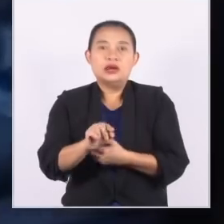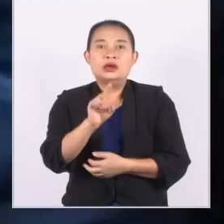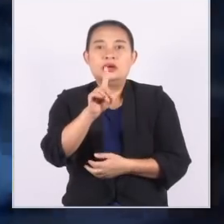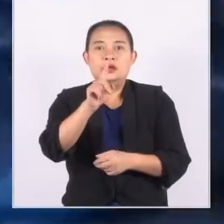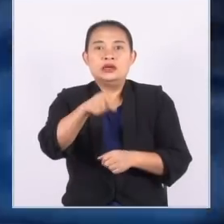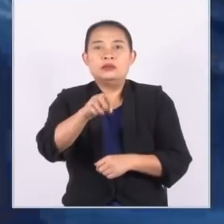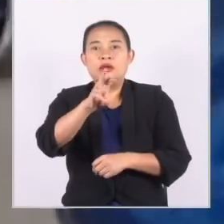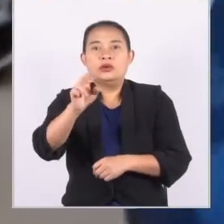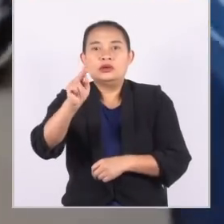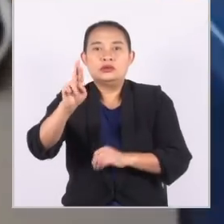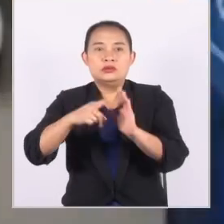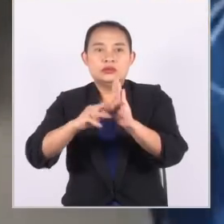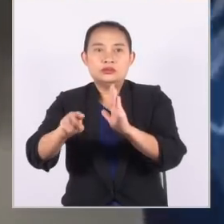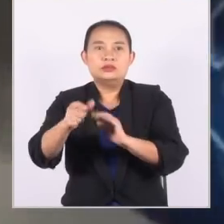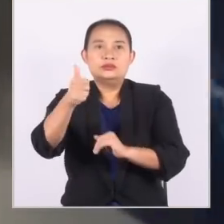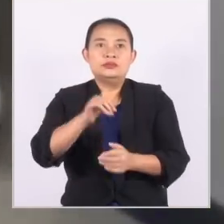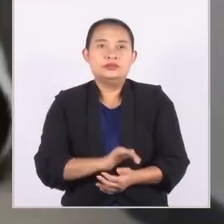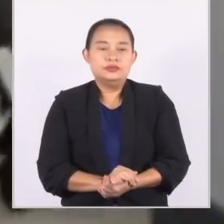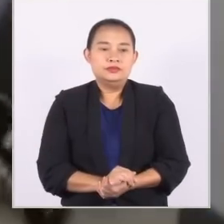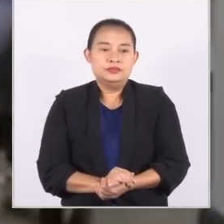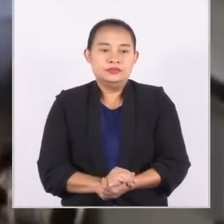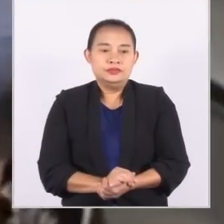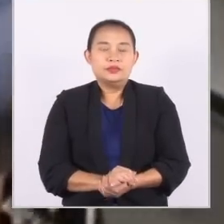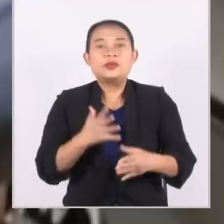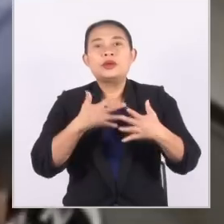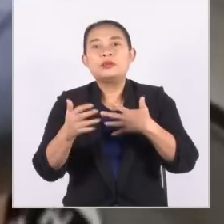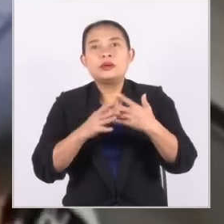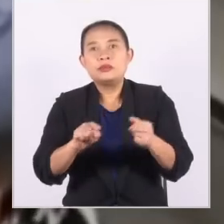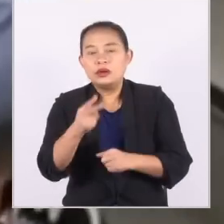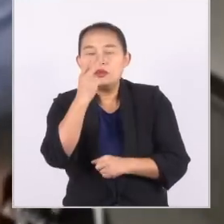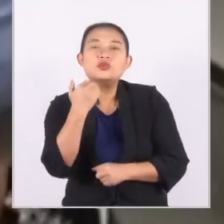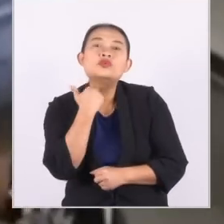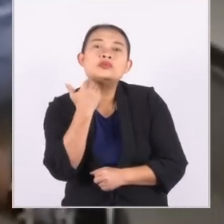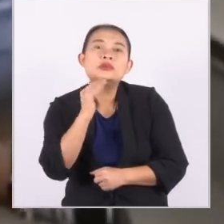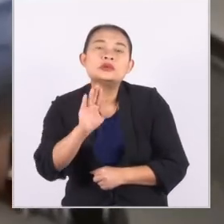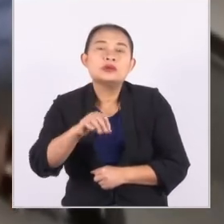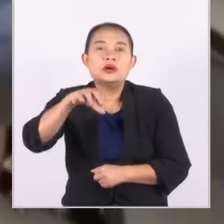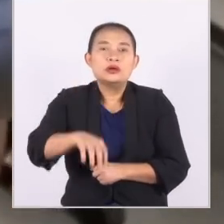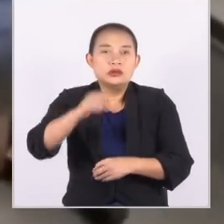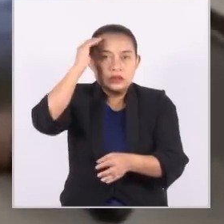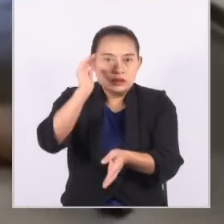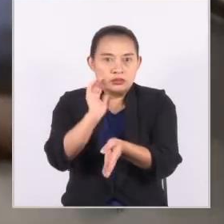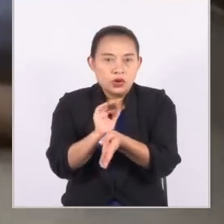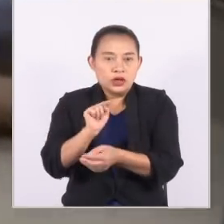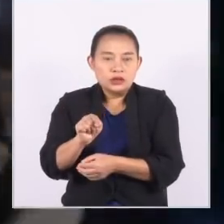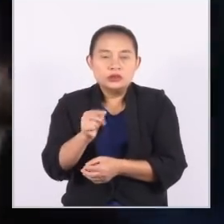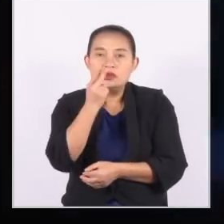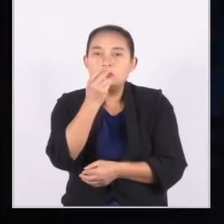ทั้งแม่และลูกนะคะ ปลอดภัยนะลูกนะ ปลอดภัยนะคะเอาเดี๋ยวฟังเสียงของผู้กำกับสภ.บ้านสร้างหน่อยที่เขาอยู่ในเหตุการณ์ตอนนั้